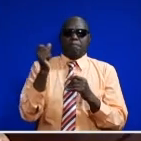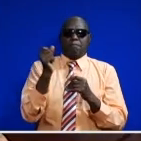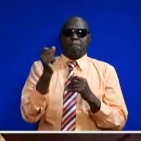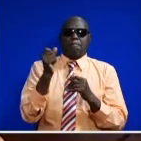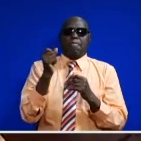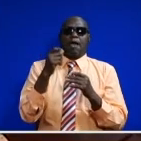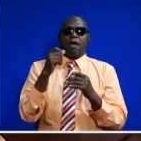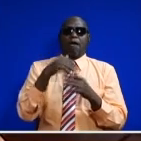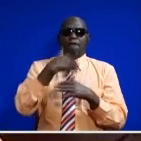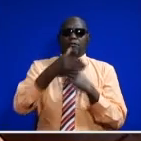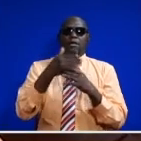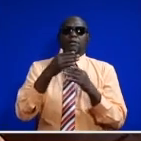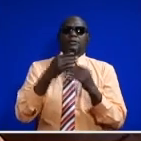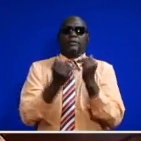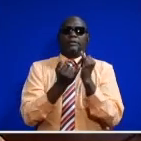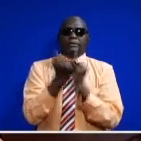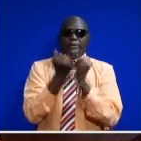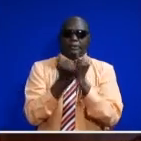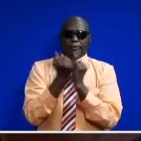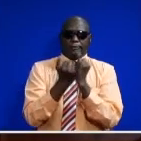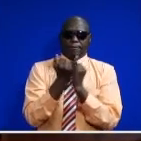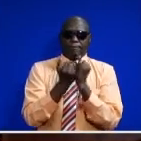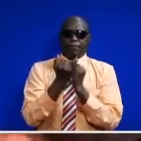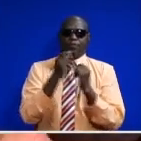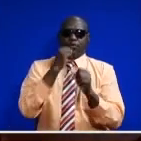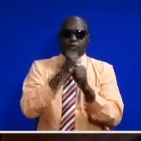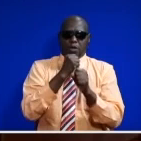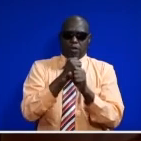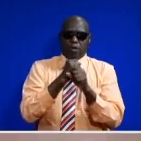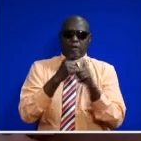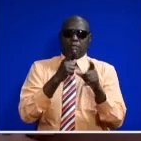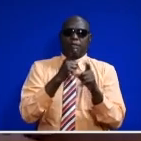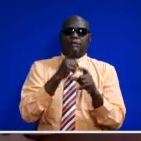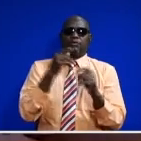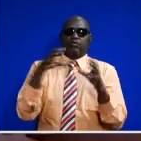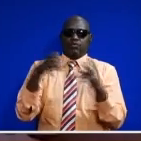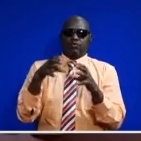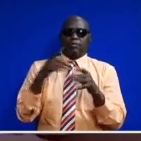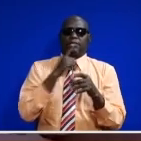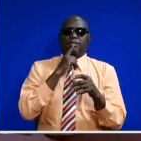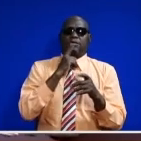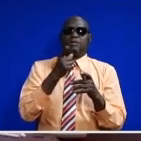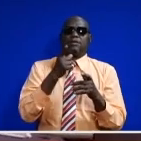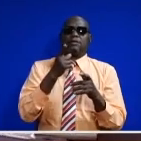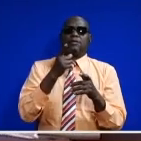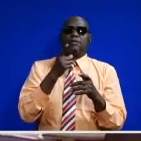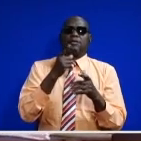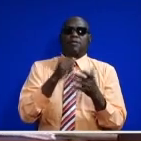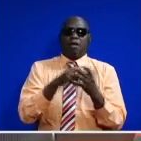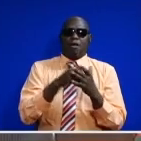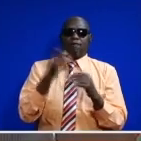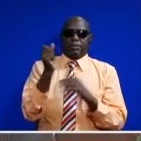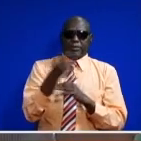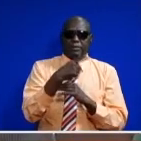chancellor huyo aliyasema hayo kwenye mkutano na wafanyakazi wa chuo alipobaini kuwa usimamizi wa chuo hicho una malimbikizi ya mishahara